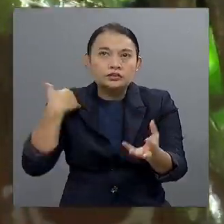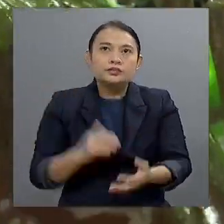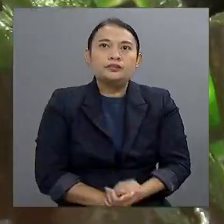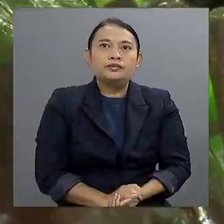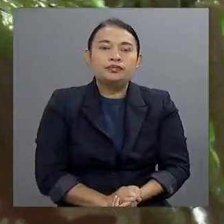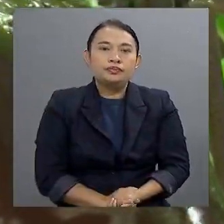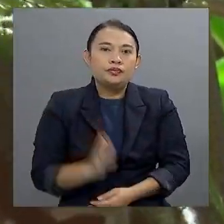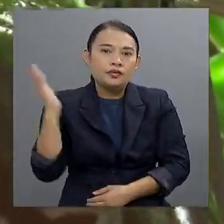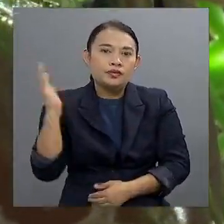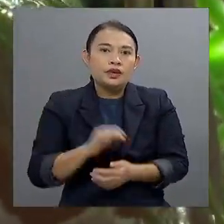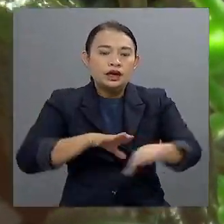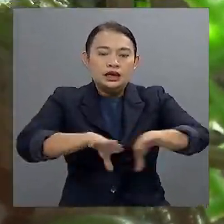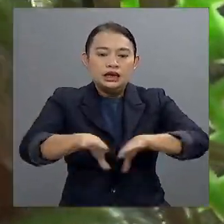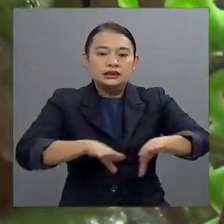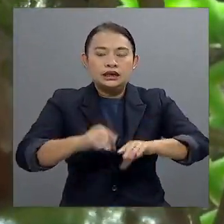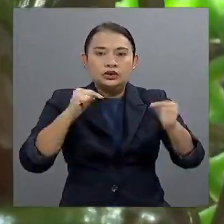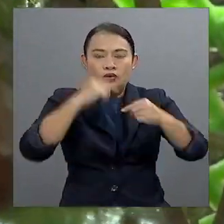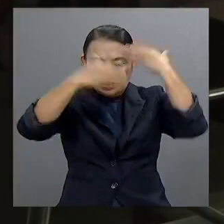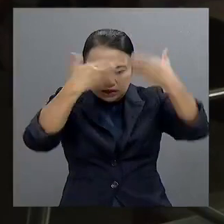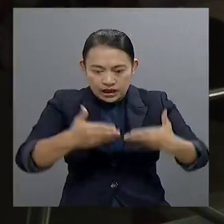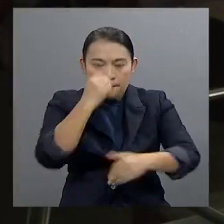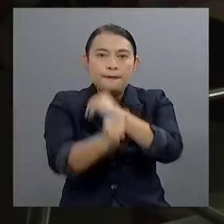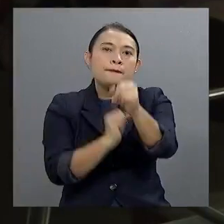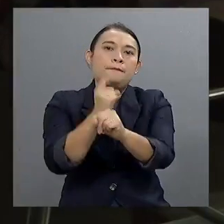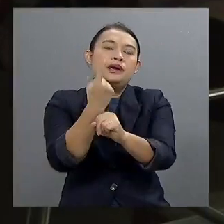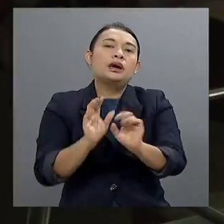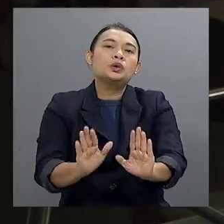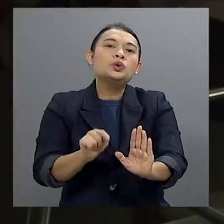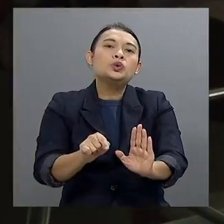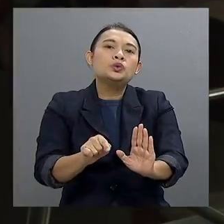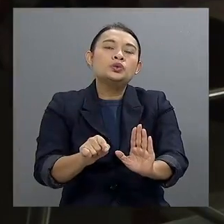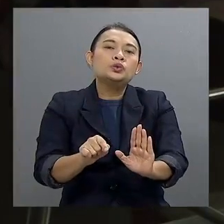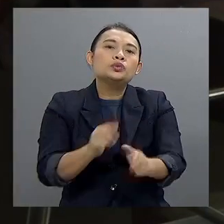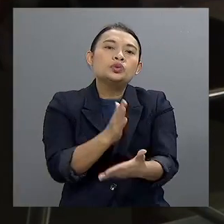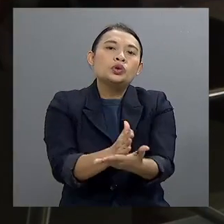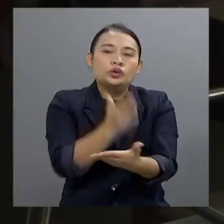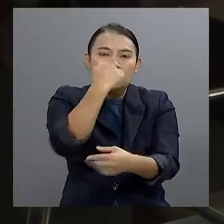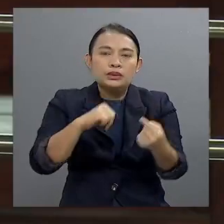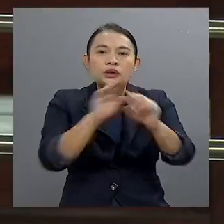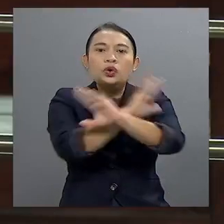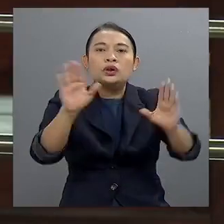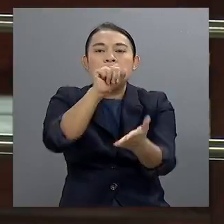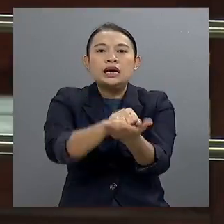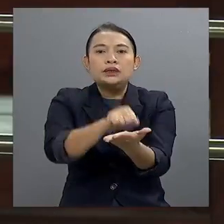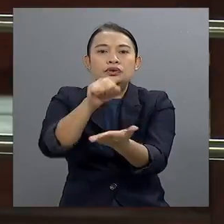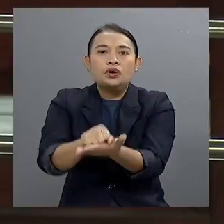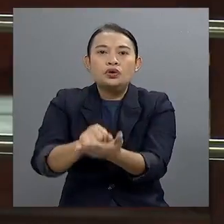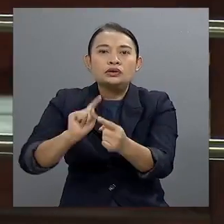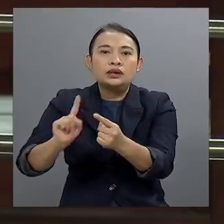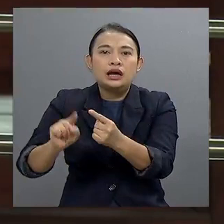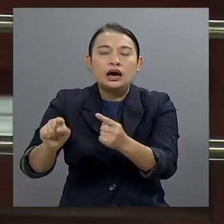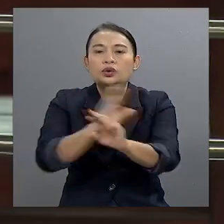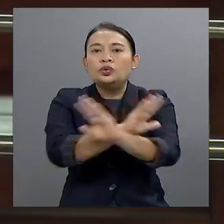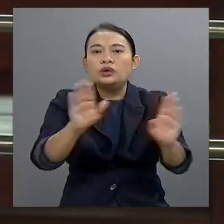ศกาลปีใหม่ถูกชะลอไปเพราะลูกค้ายกเลิกการจองเกือบทั้งหมดวิกฤตโควิด-19 ระลอกใหม่นี้กระ